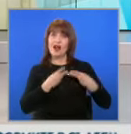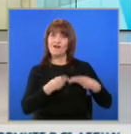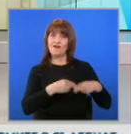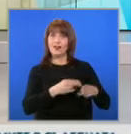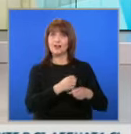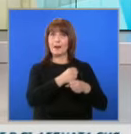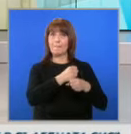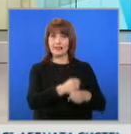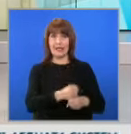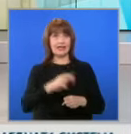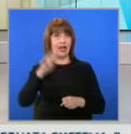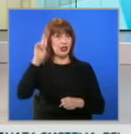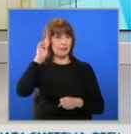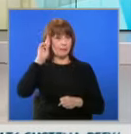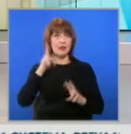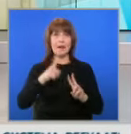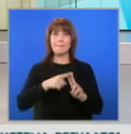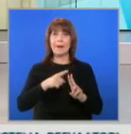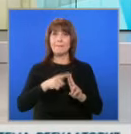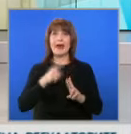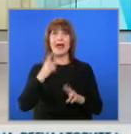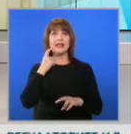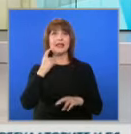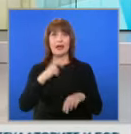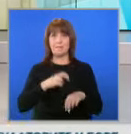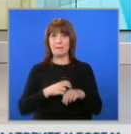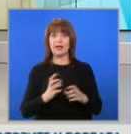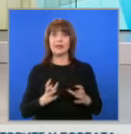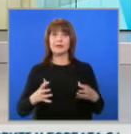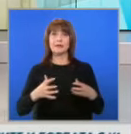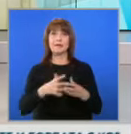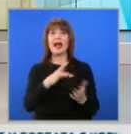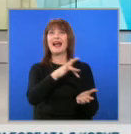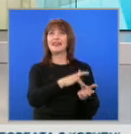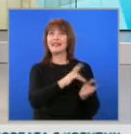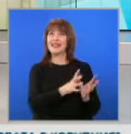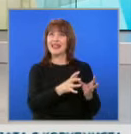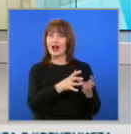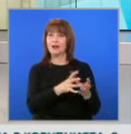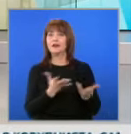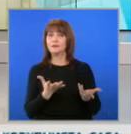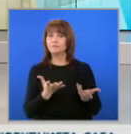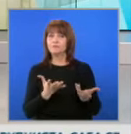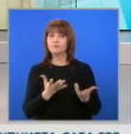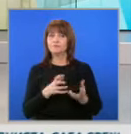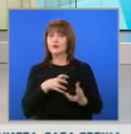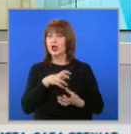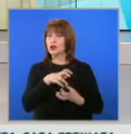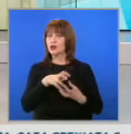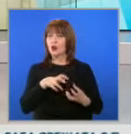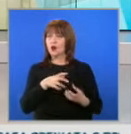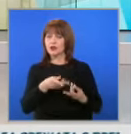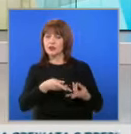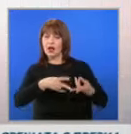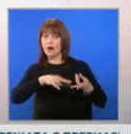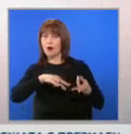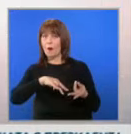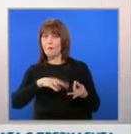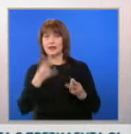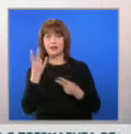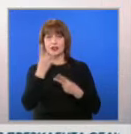на мандата изпълнен, ППДБ се събраха в централата си. Сложните политически обрати на деня ще разберем сега от